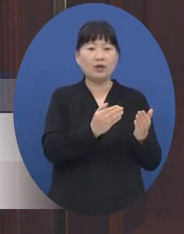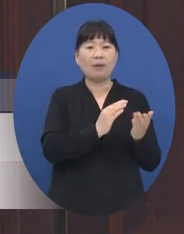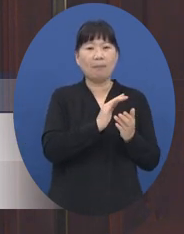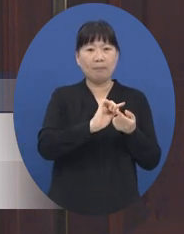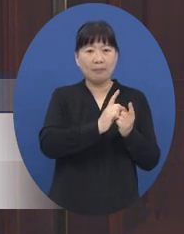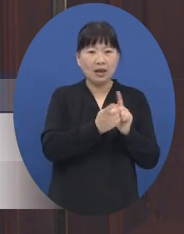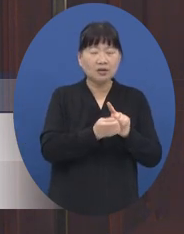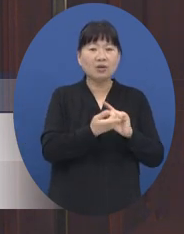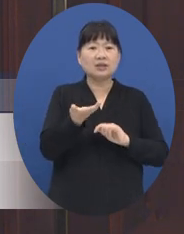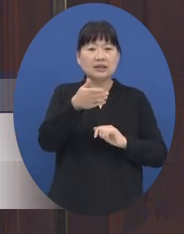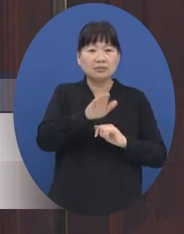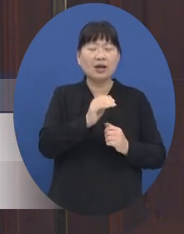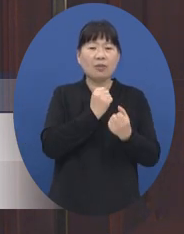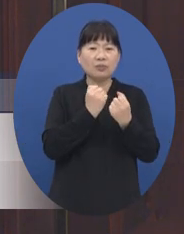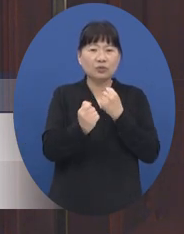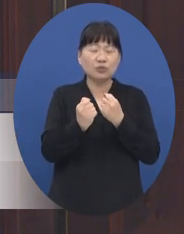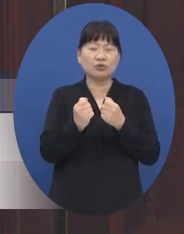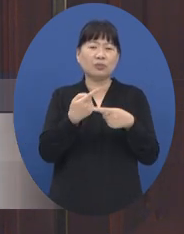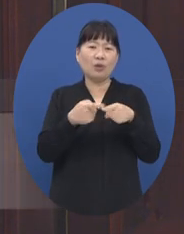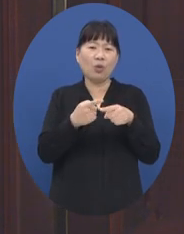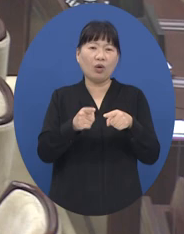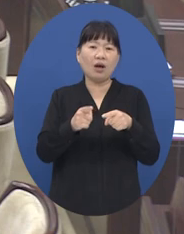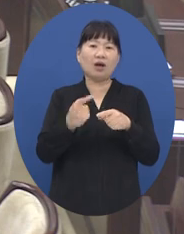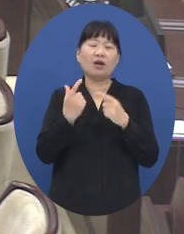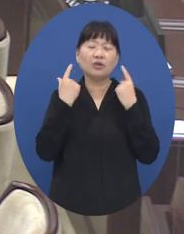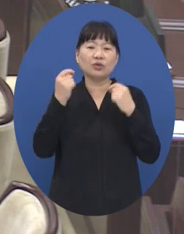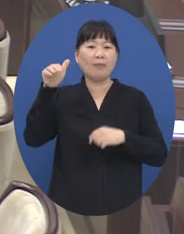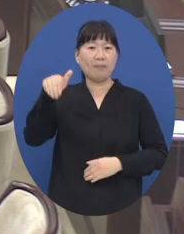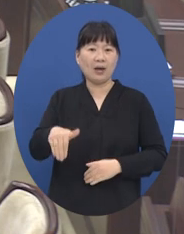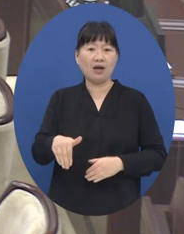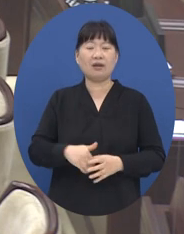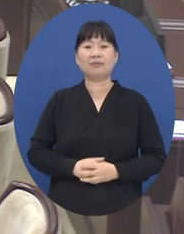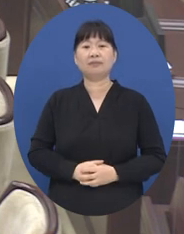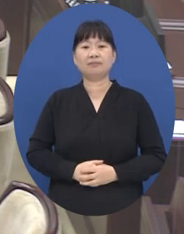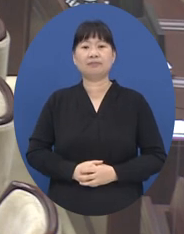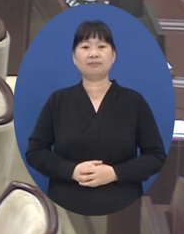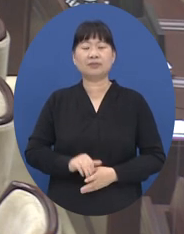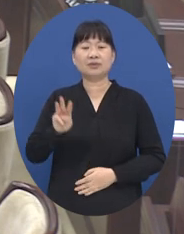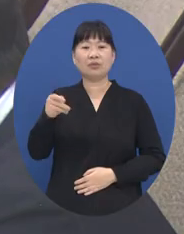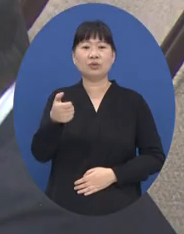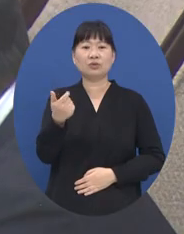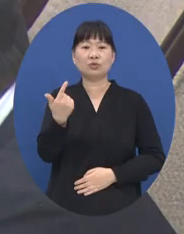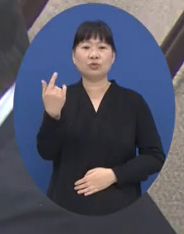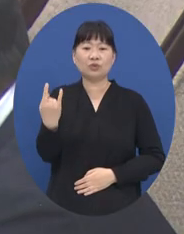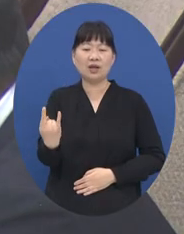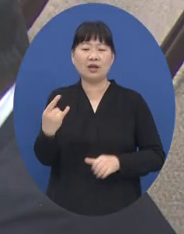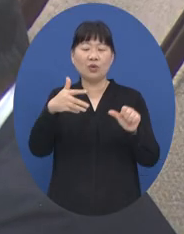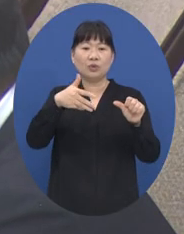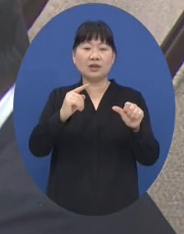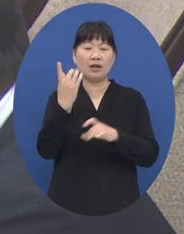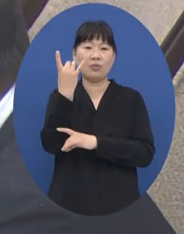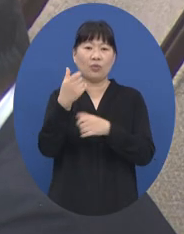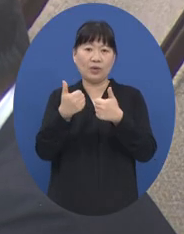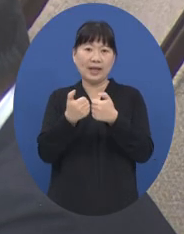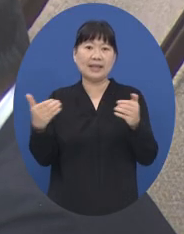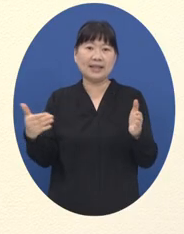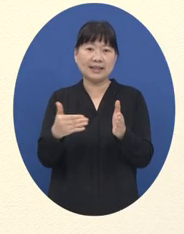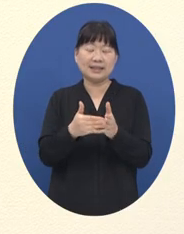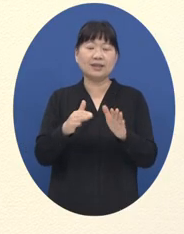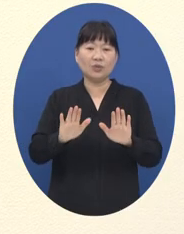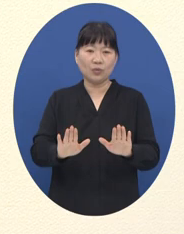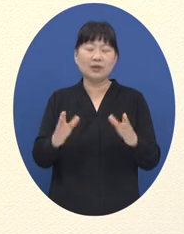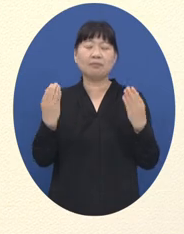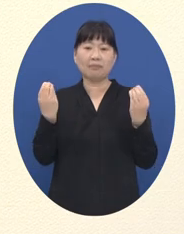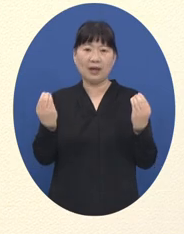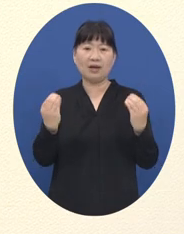절화 되어 있다는 것이 이 노동의 특징입니다 경우도 회는 채 356회 정례회 5차 본회의를 끝으로 올해 의정 활동을